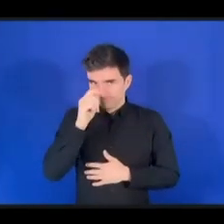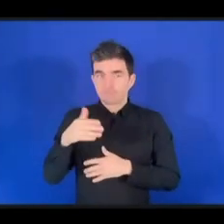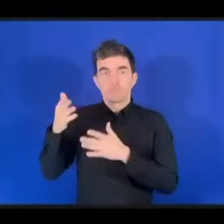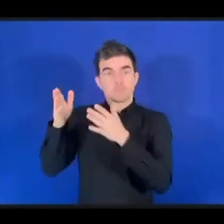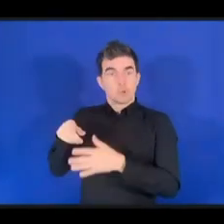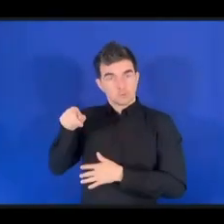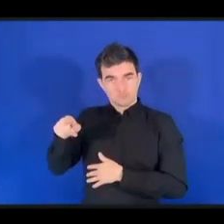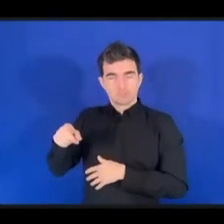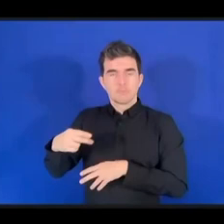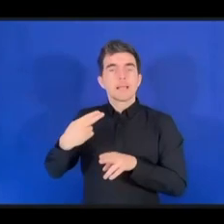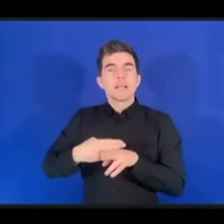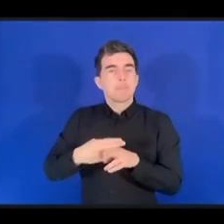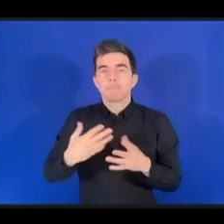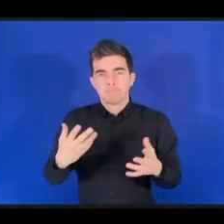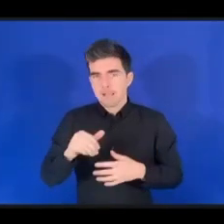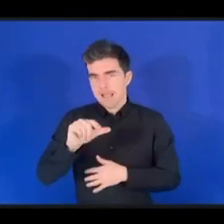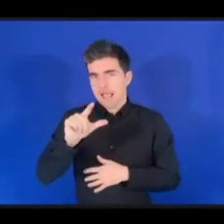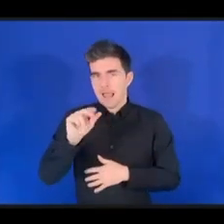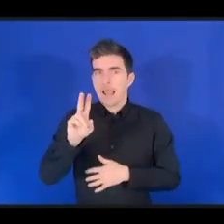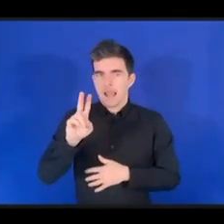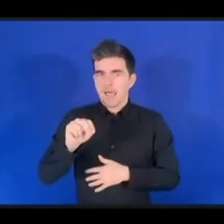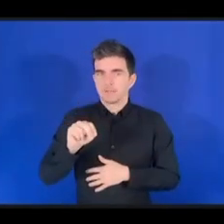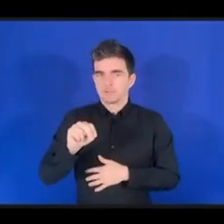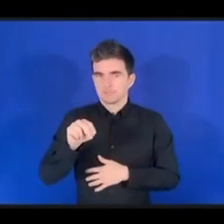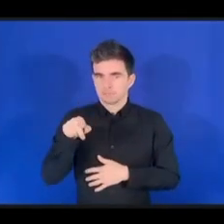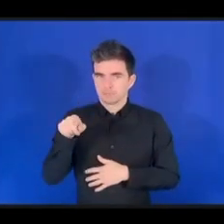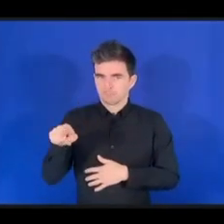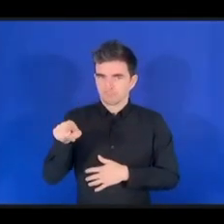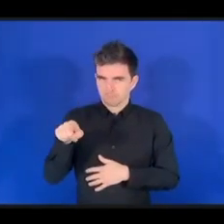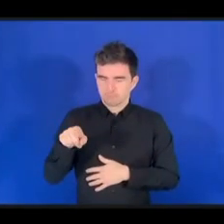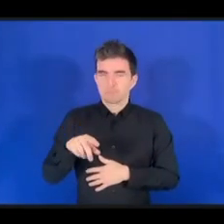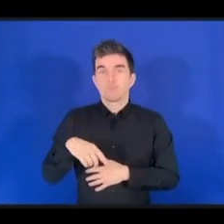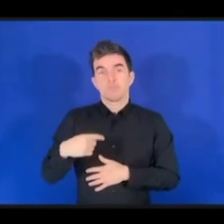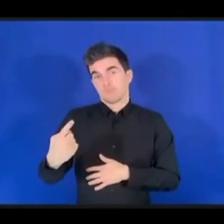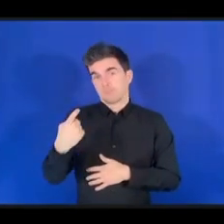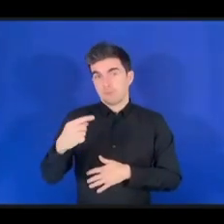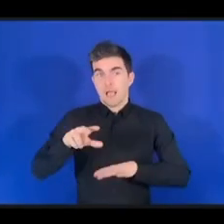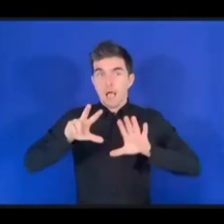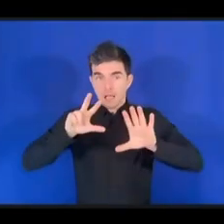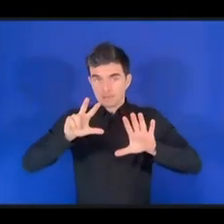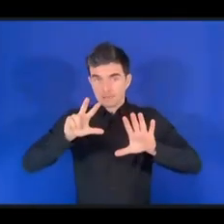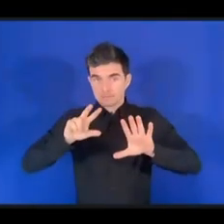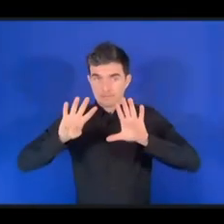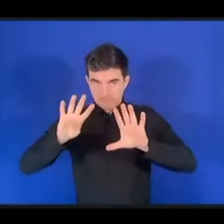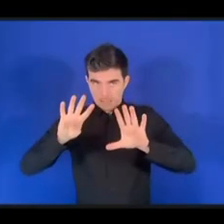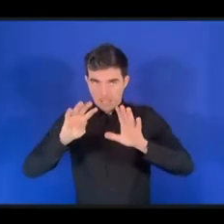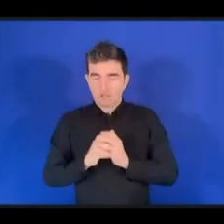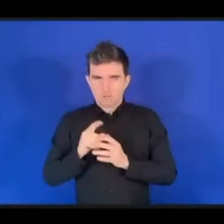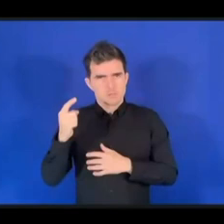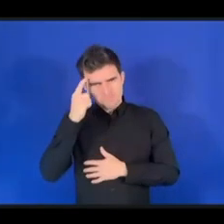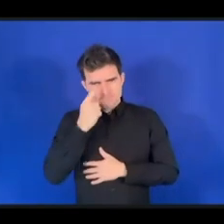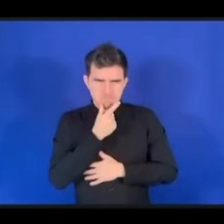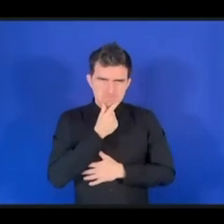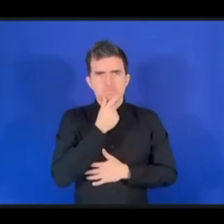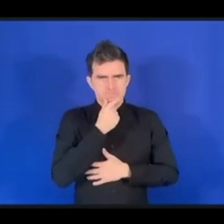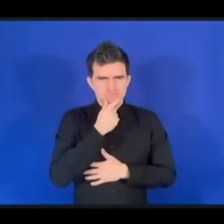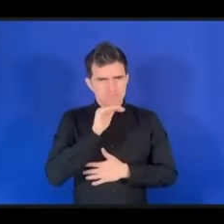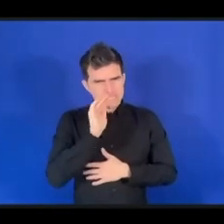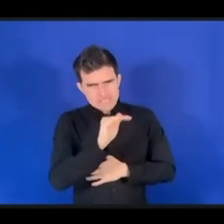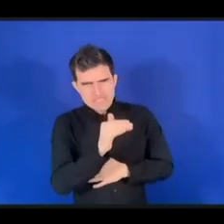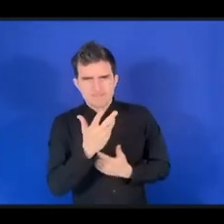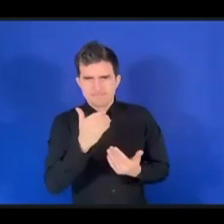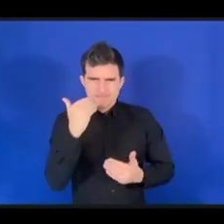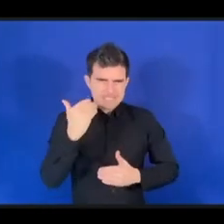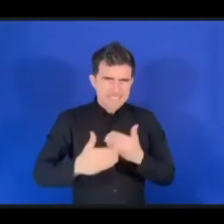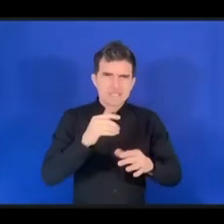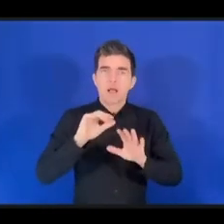mis en œuvre archi le tout premier moteur de recherche et ce faisant il a été le pionnier de